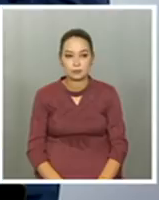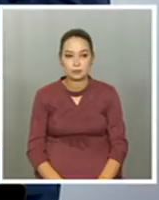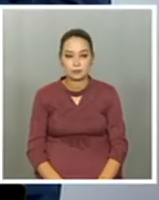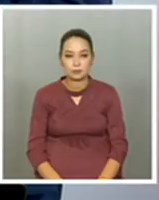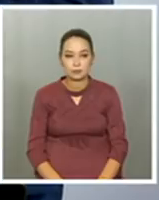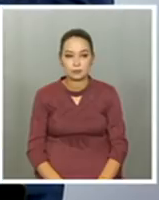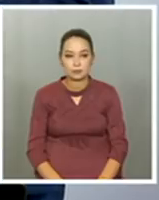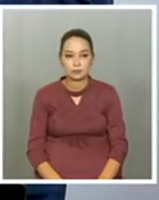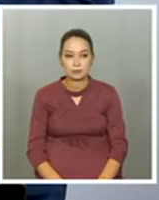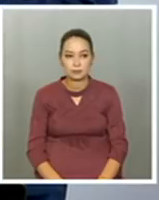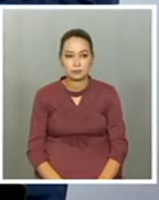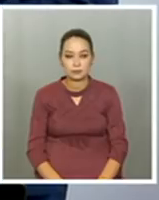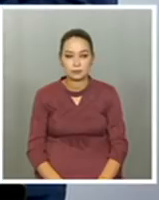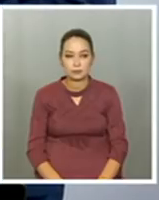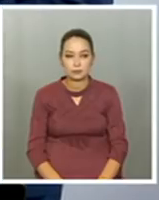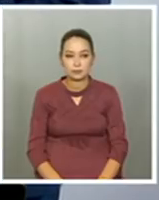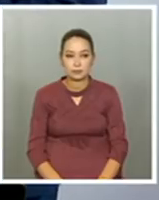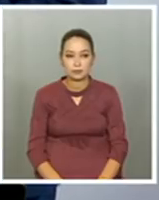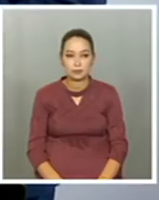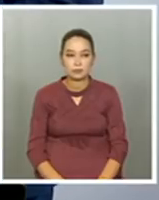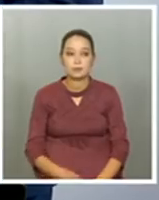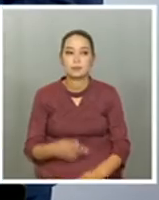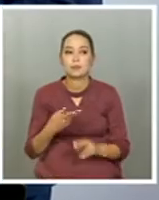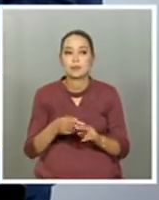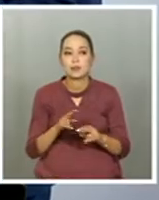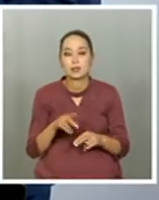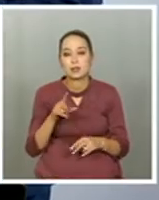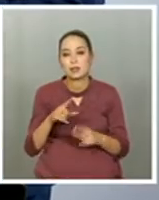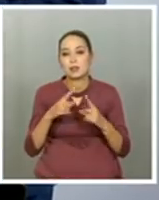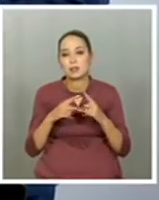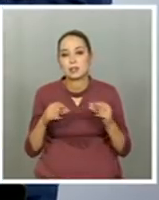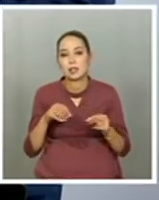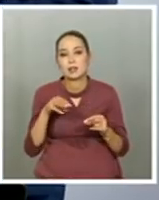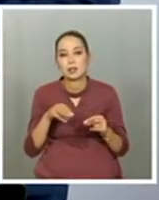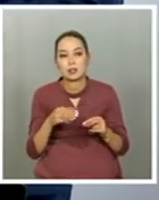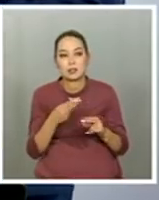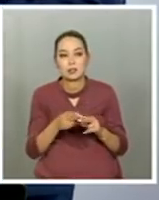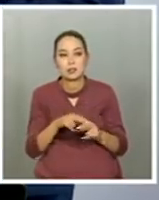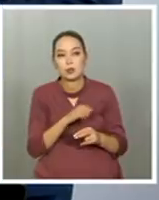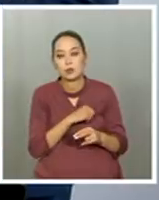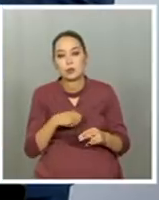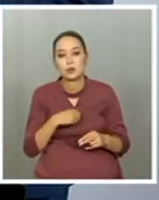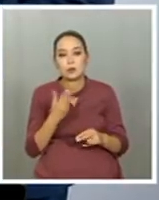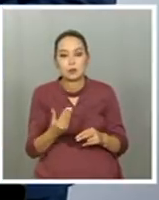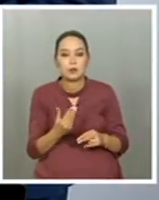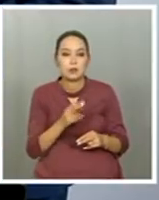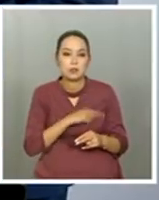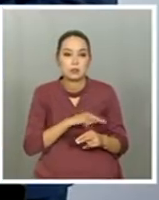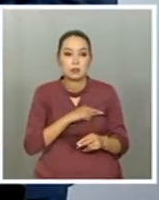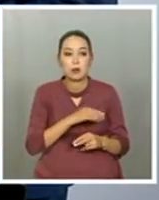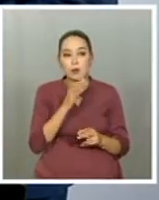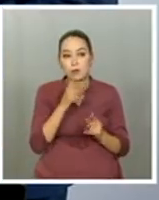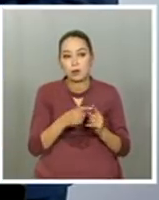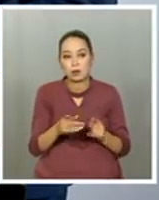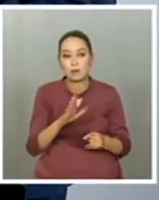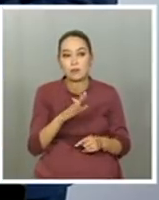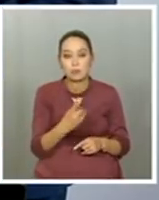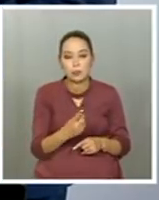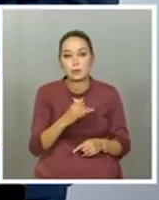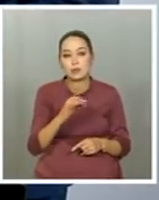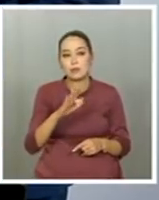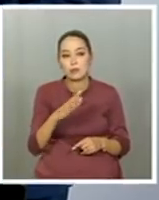Т. Бұл, яғни, дельта Т деп отырғанымыз, өзара әрекеттесу уақыты. Ал В1 штрих және